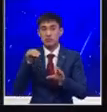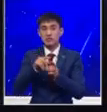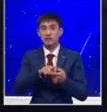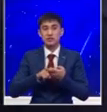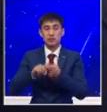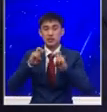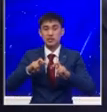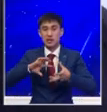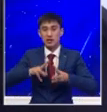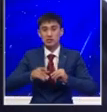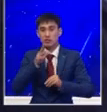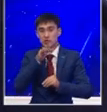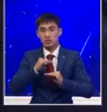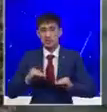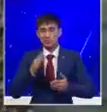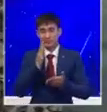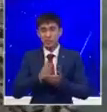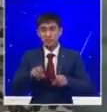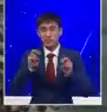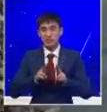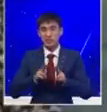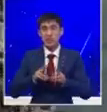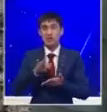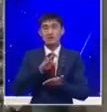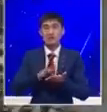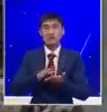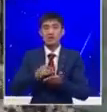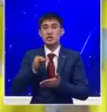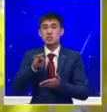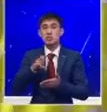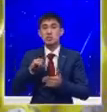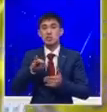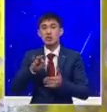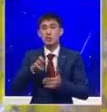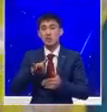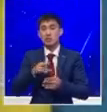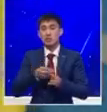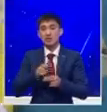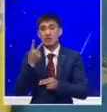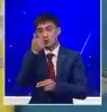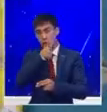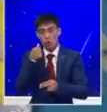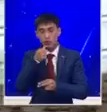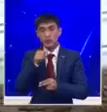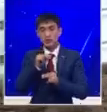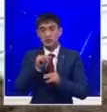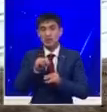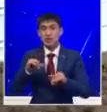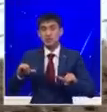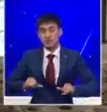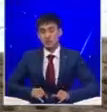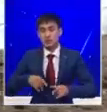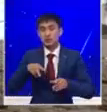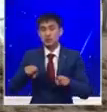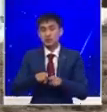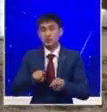диагноза и возраста детей даже итера уже 3 года дети лечатся посредством контакта с